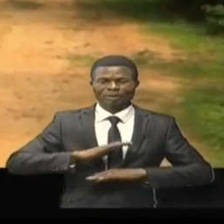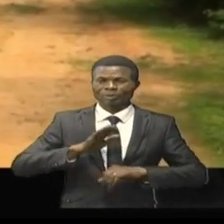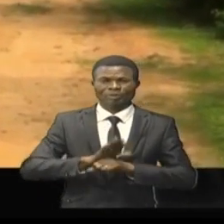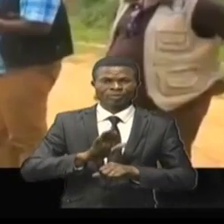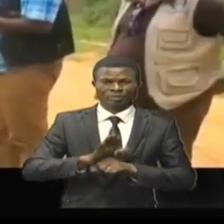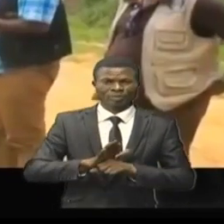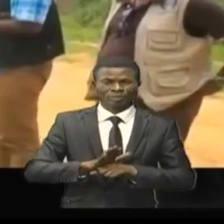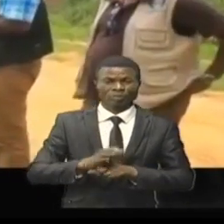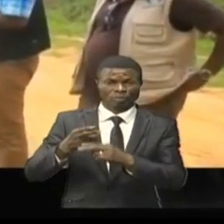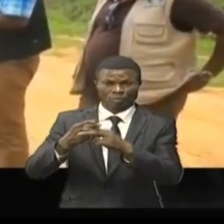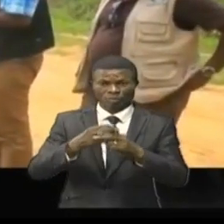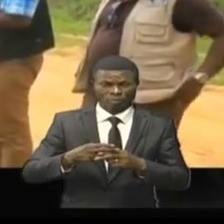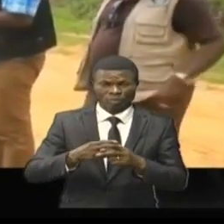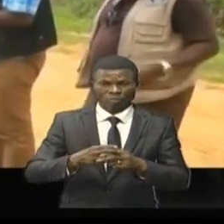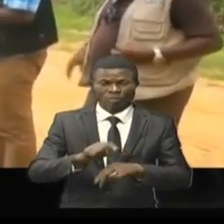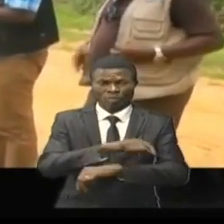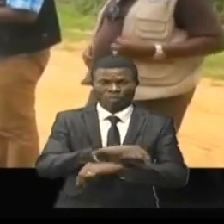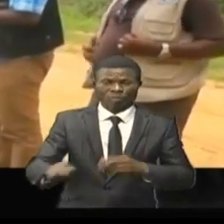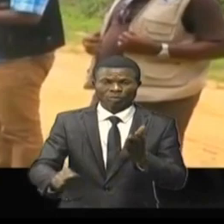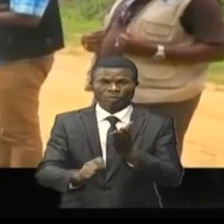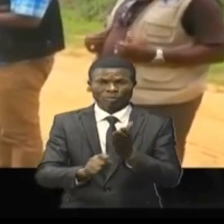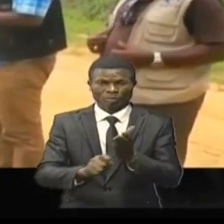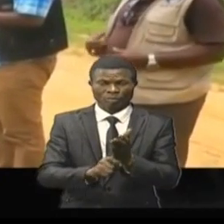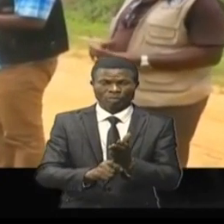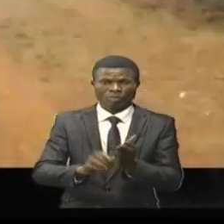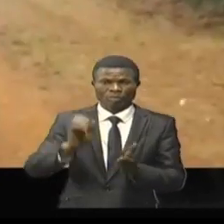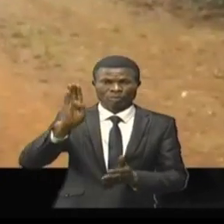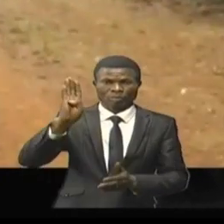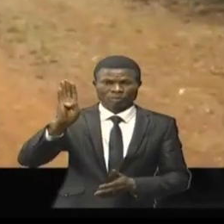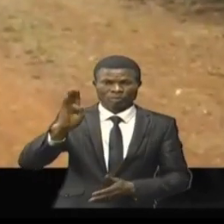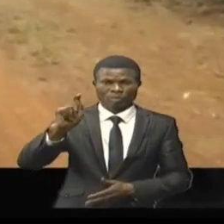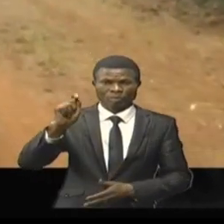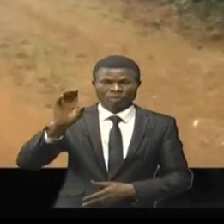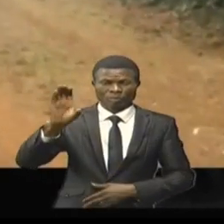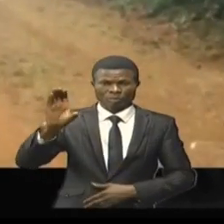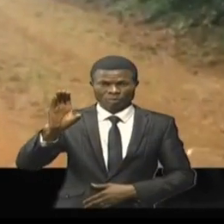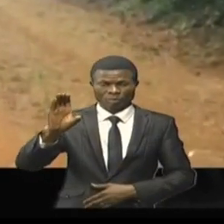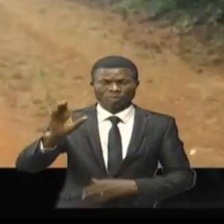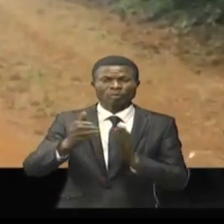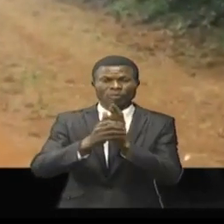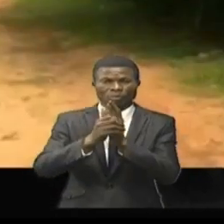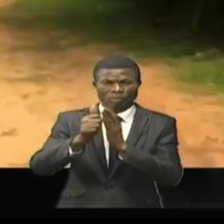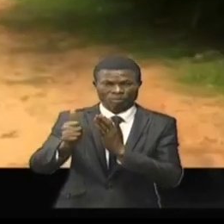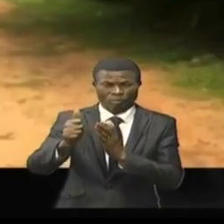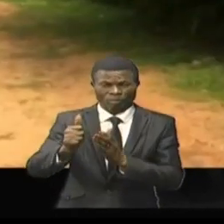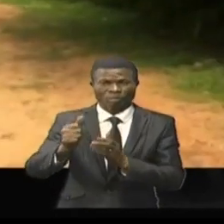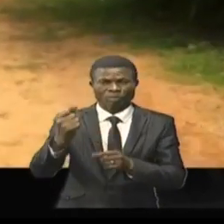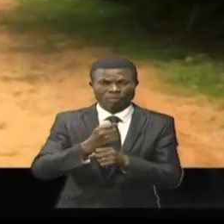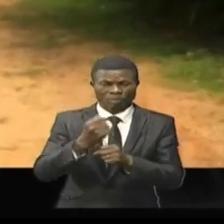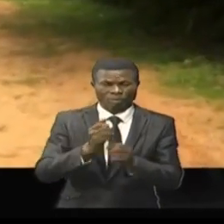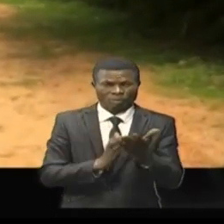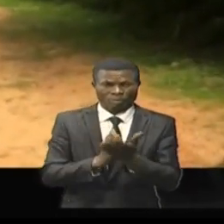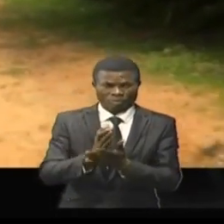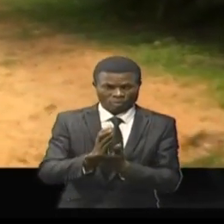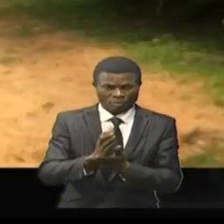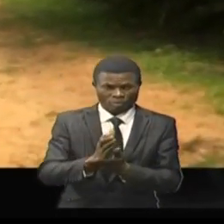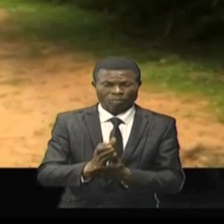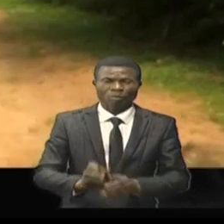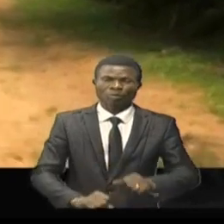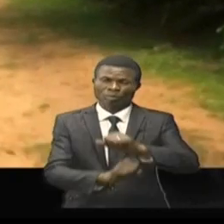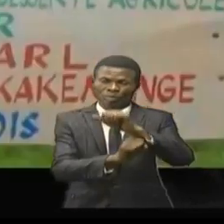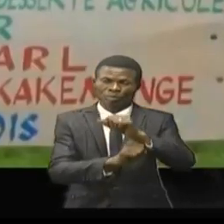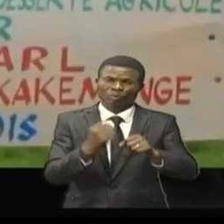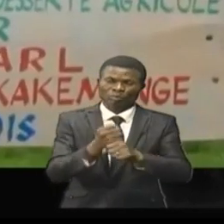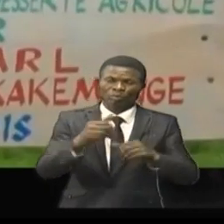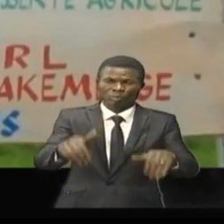des contrôles du bureau technique des contrôles BTC en sigle qualifie les travaux d'entretien de 7 axes de route des voies de dessertes agricoles